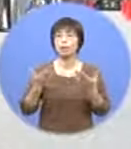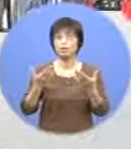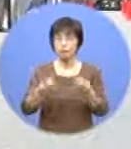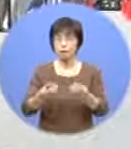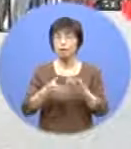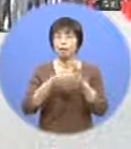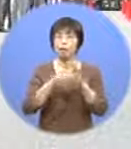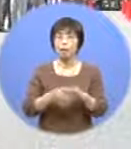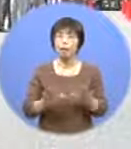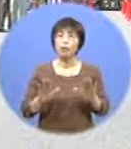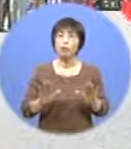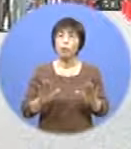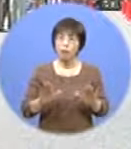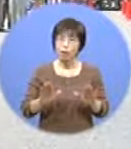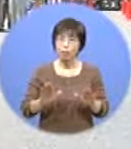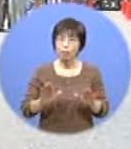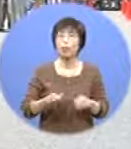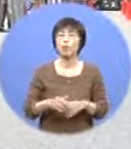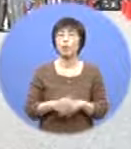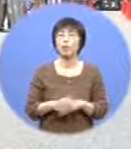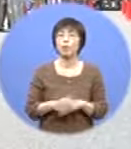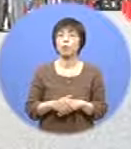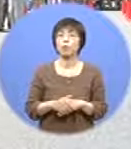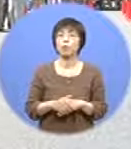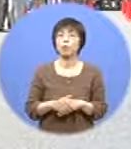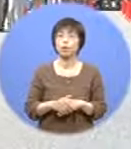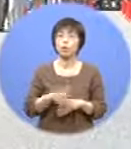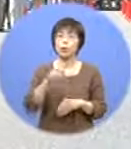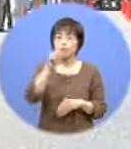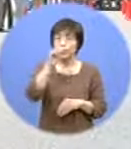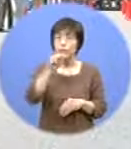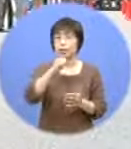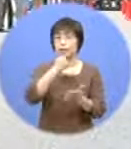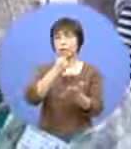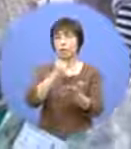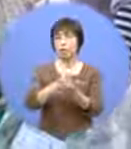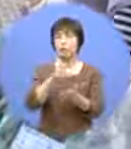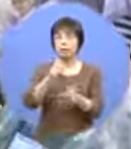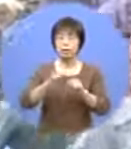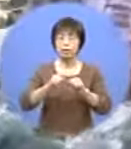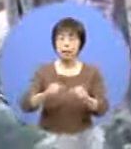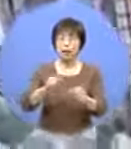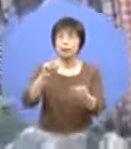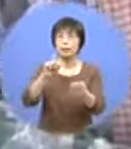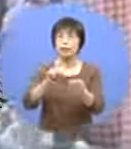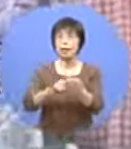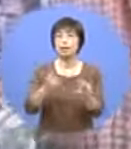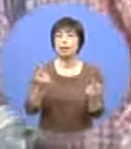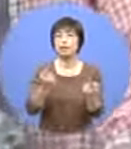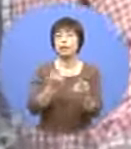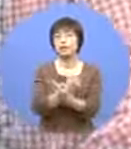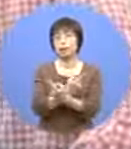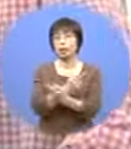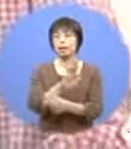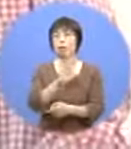ね、まあ、今回も同じなんですけども、まあ、そういうのが結局やりがいにつながってるんじゃないかなと思